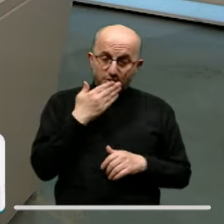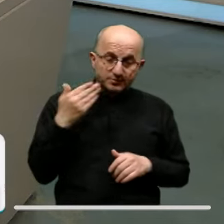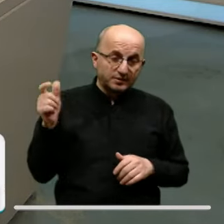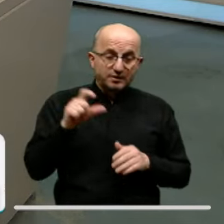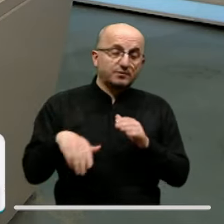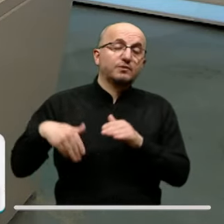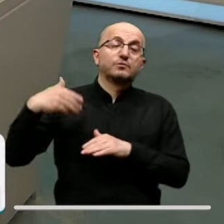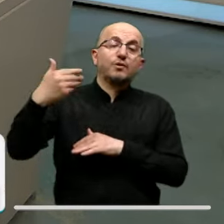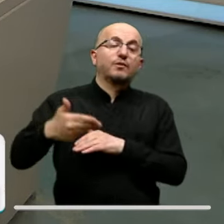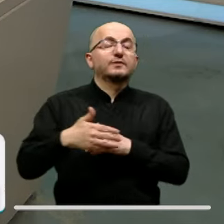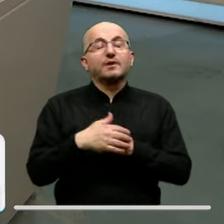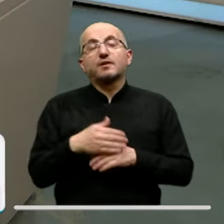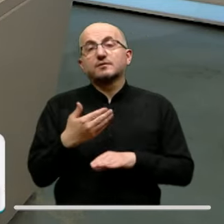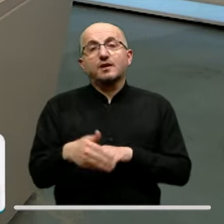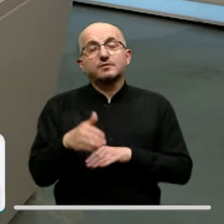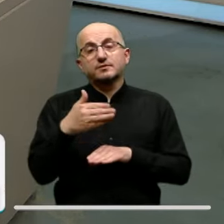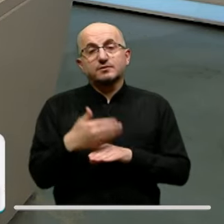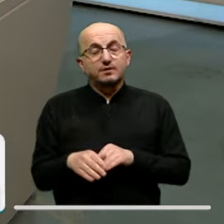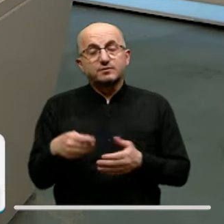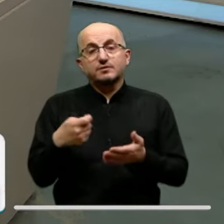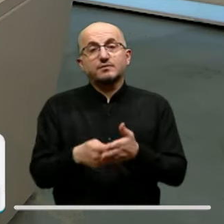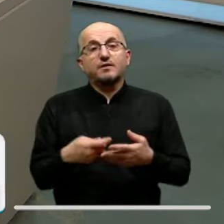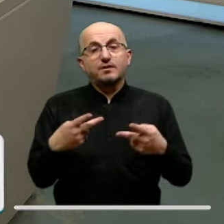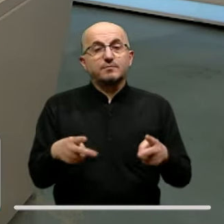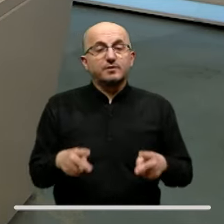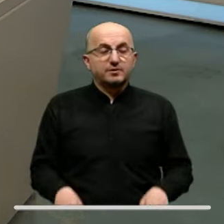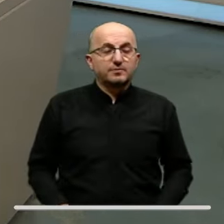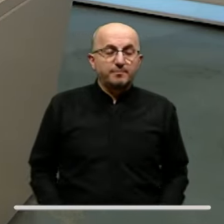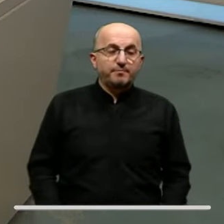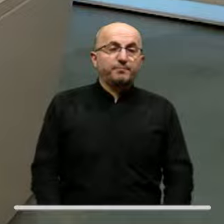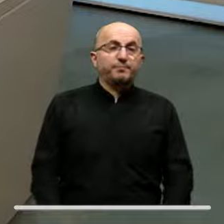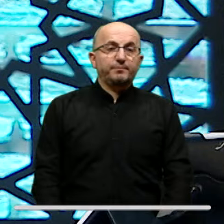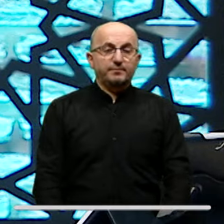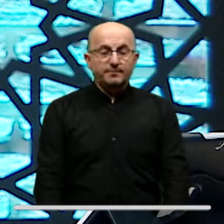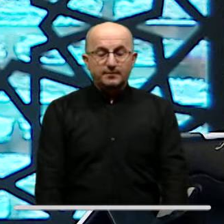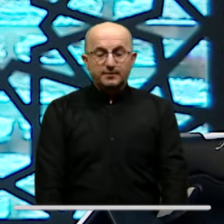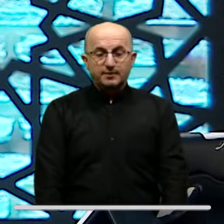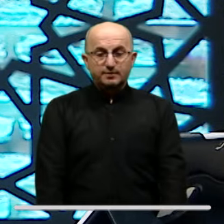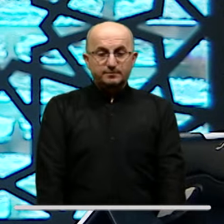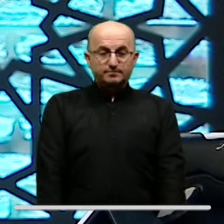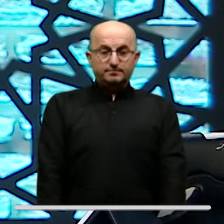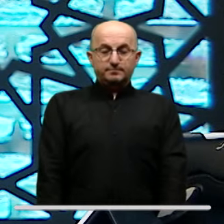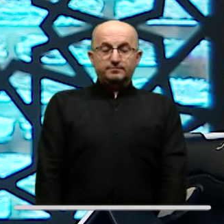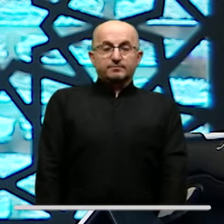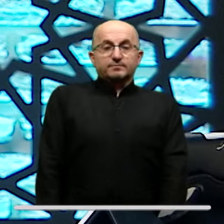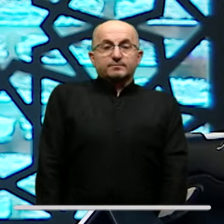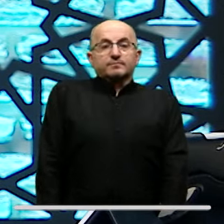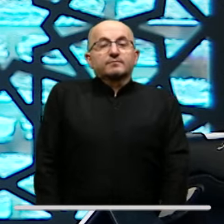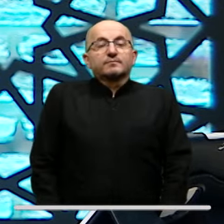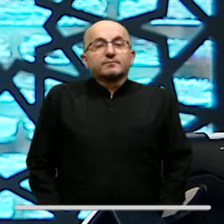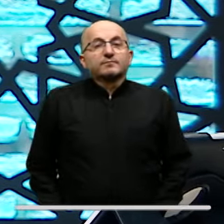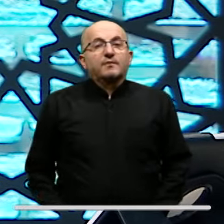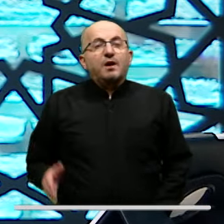e Efendim peyder pey de verebilir Eyvallah Yani buradan şunu söylüyor söylemeye çalışıyoruz Aslında Eee